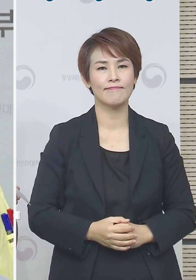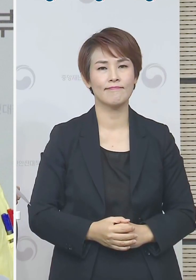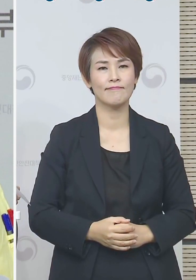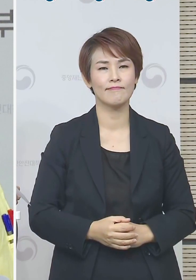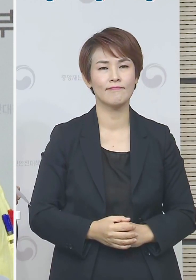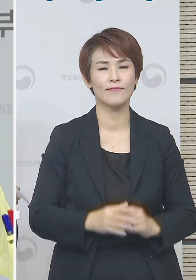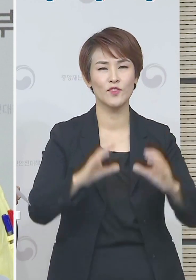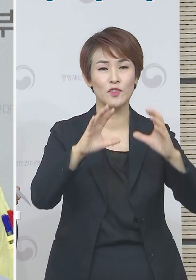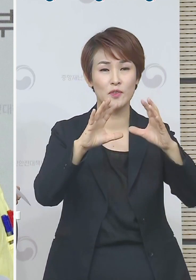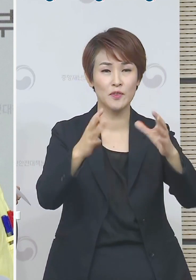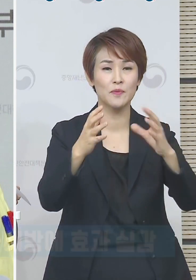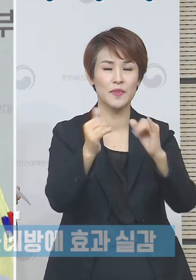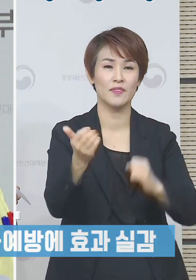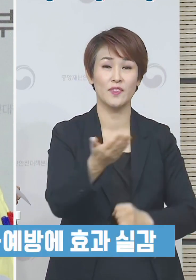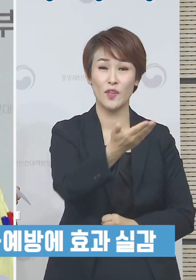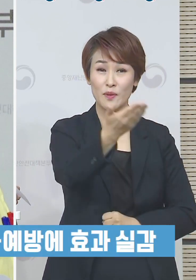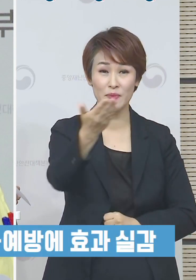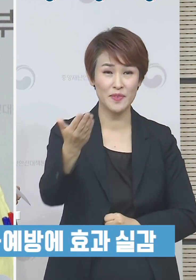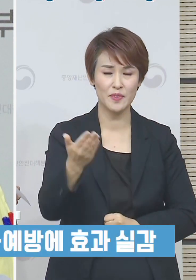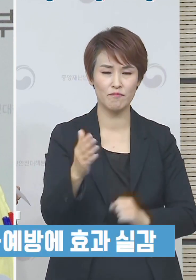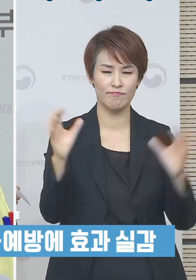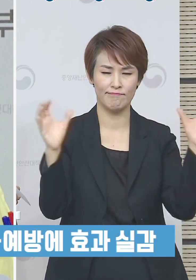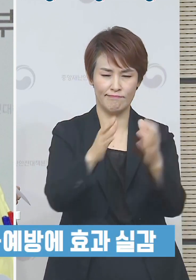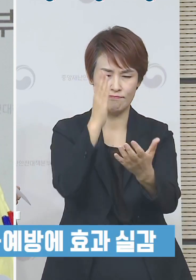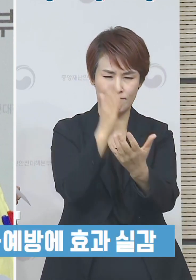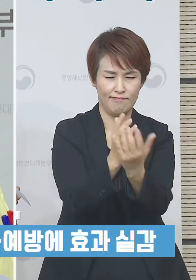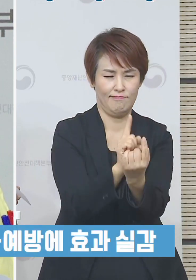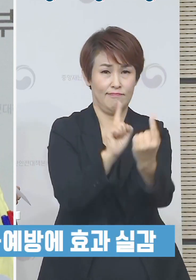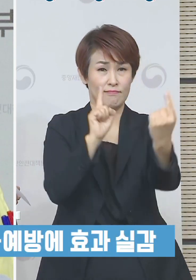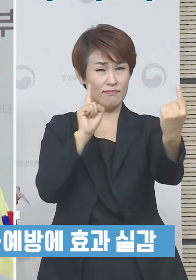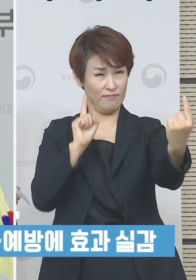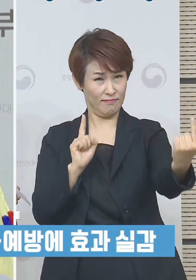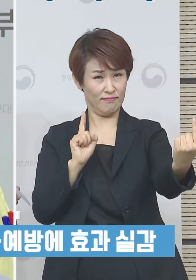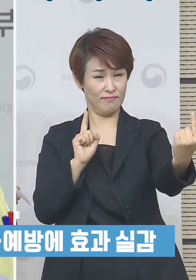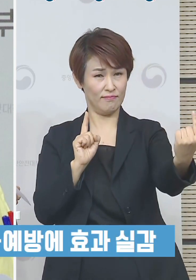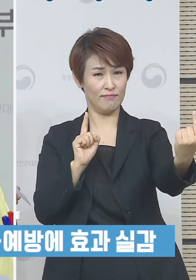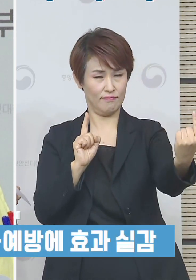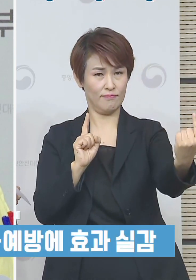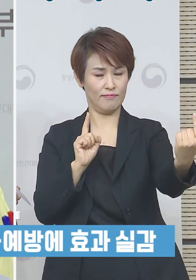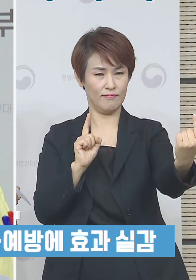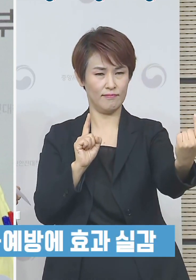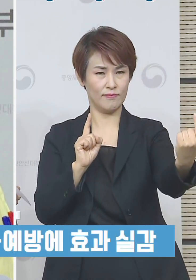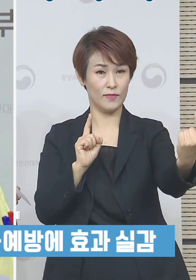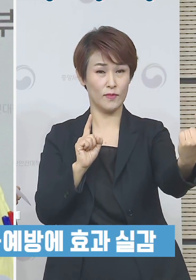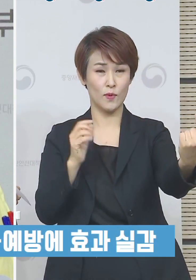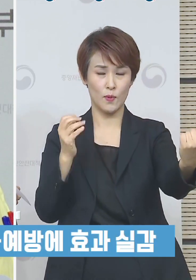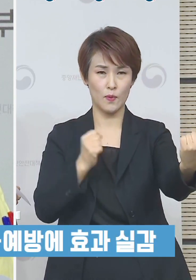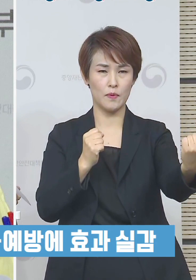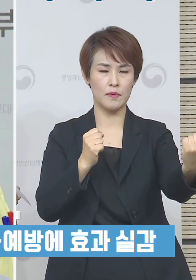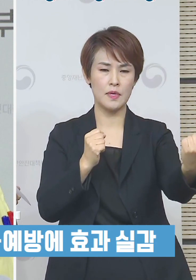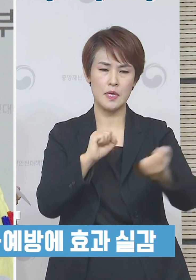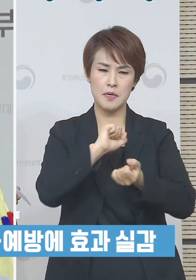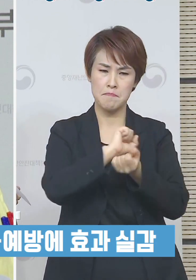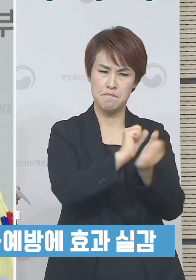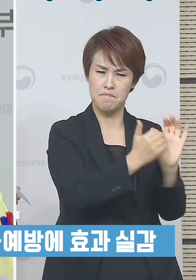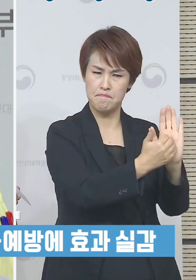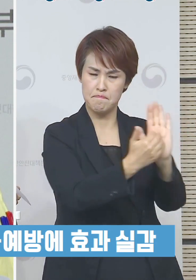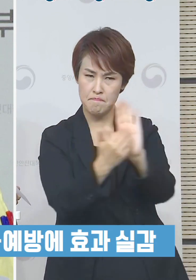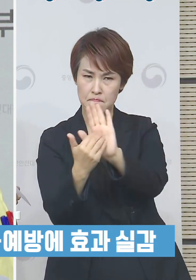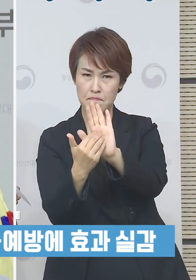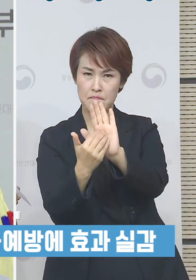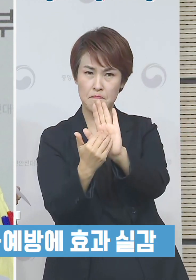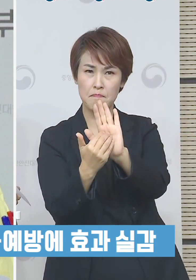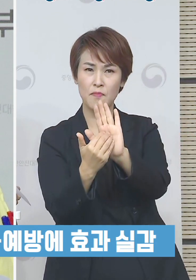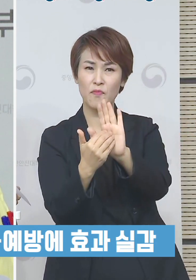국민 여러분들께서도 이 사회적 거리두기를 통한 그 감염병의 차단과 예방의 필요성과 그 효과에